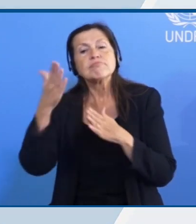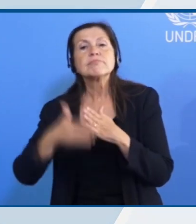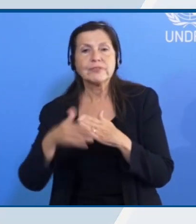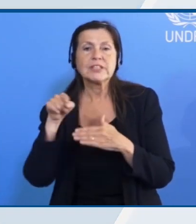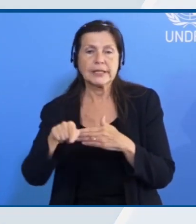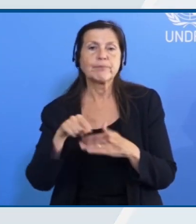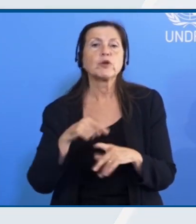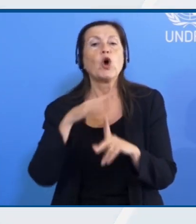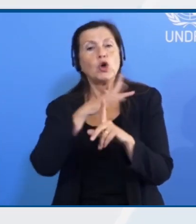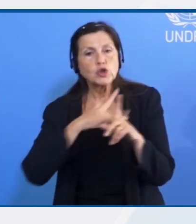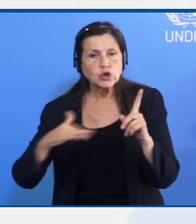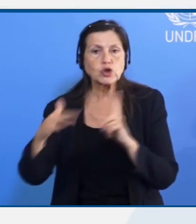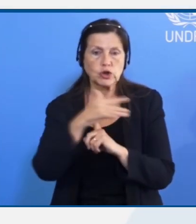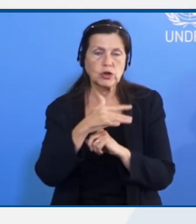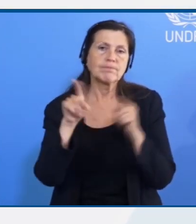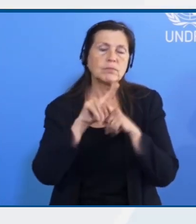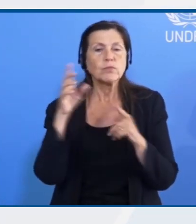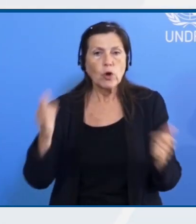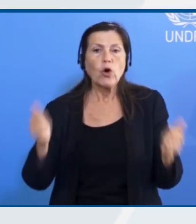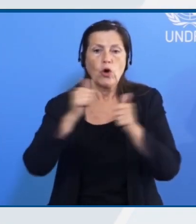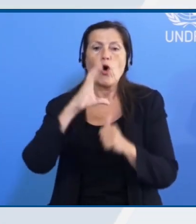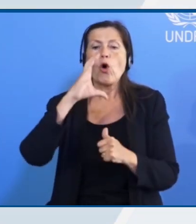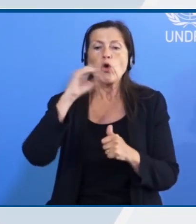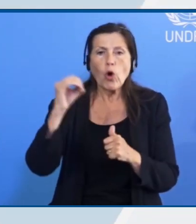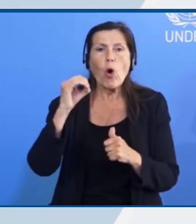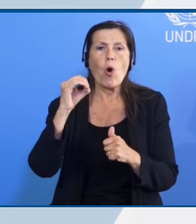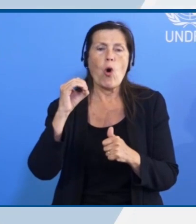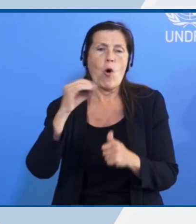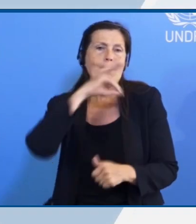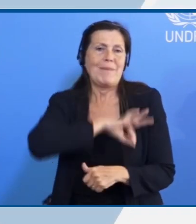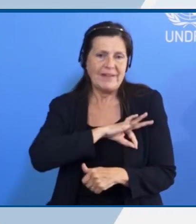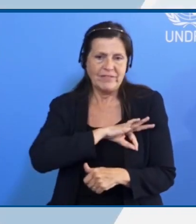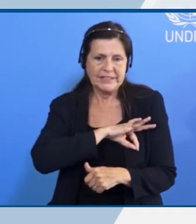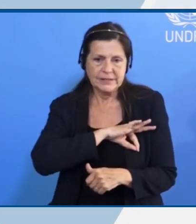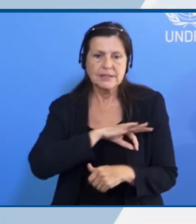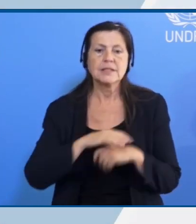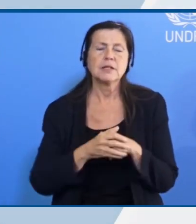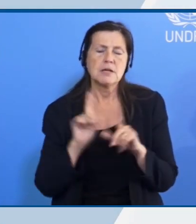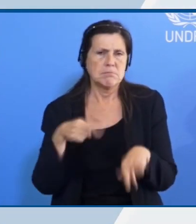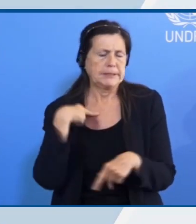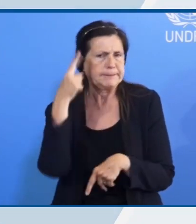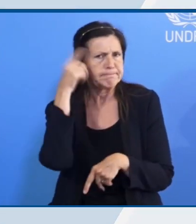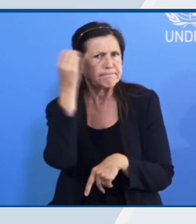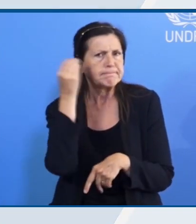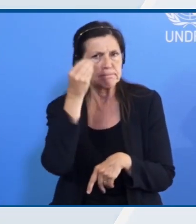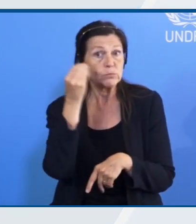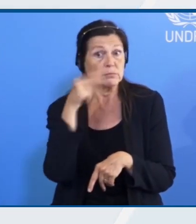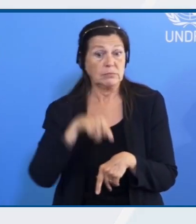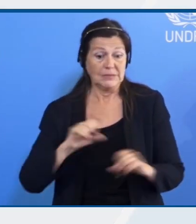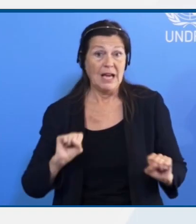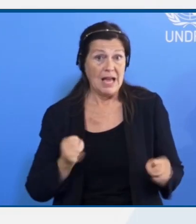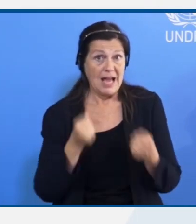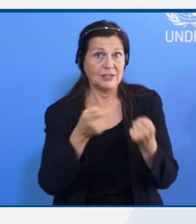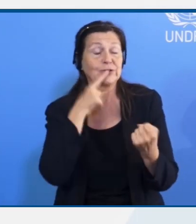natura. Dobbiamo chiederci l'azione che proponiamo è davvero inclusiva e quali impatti sociali hanno i suoi